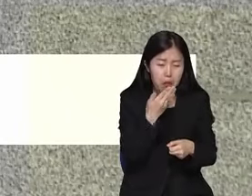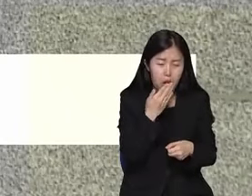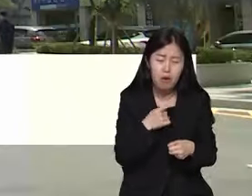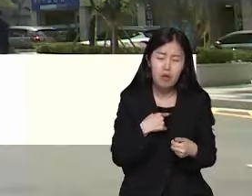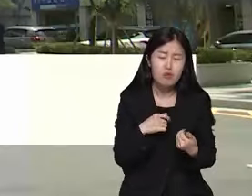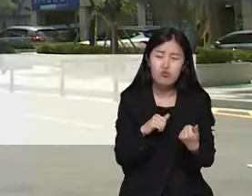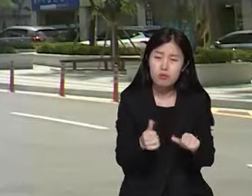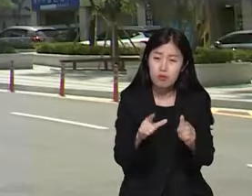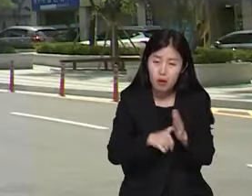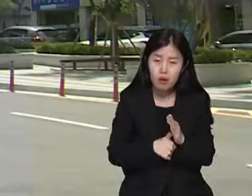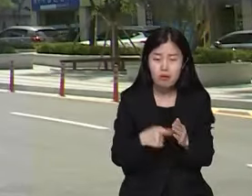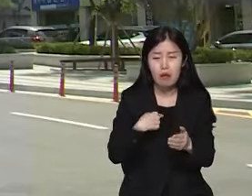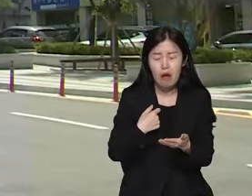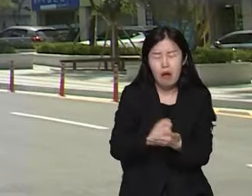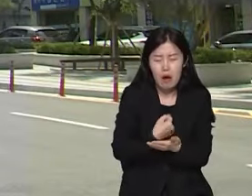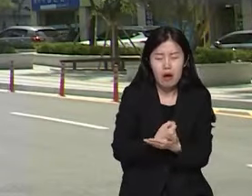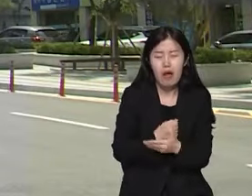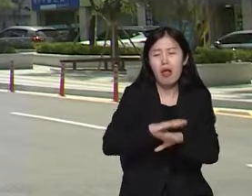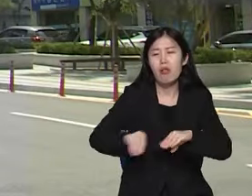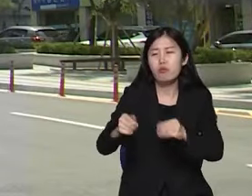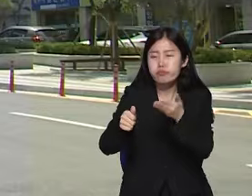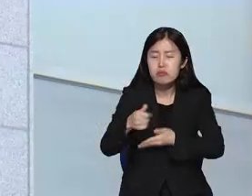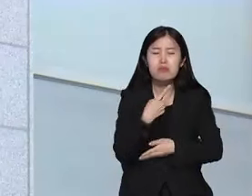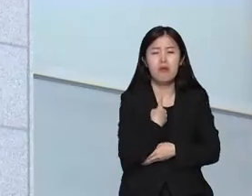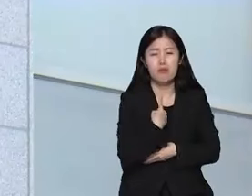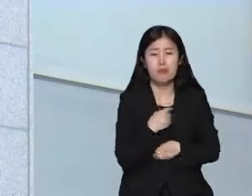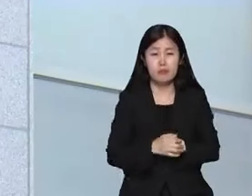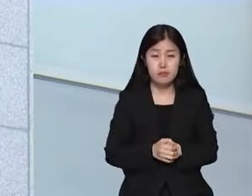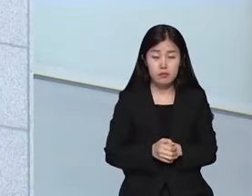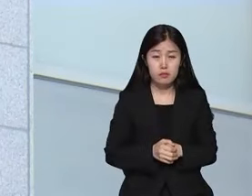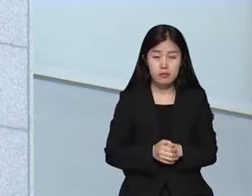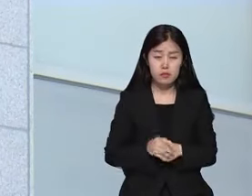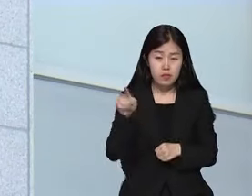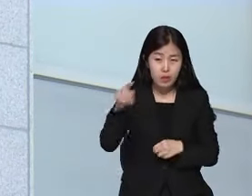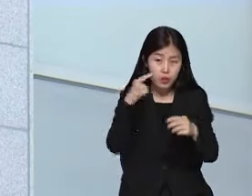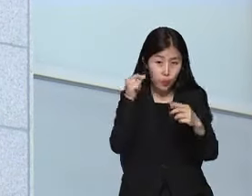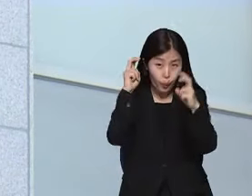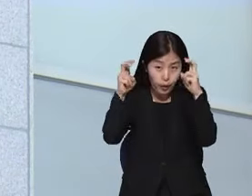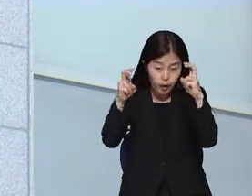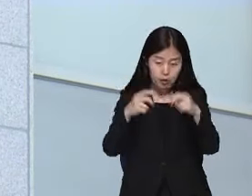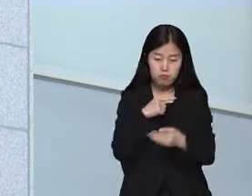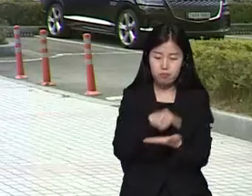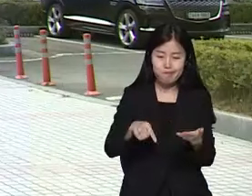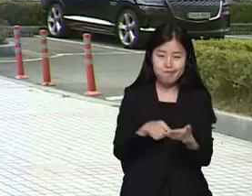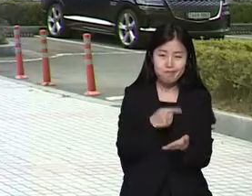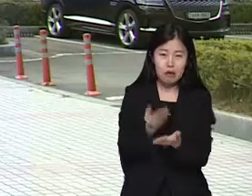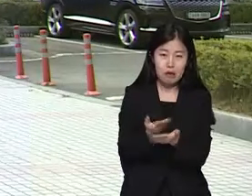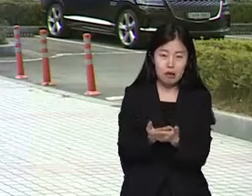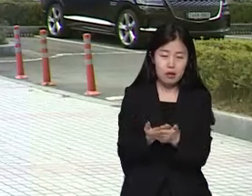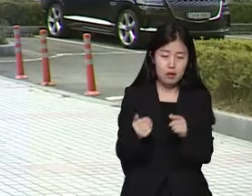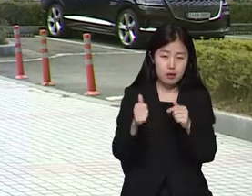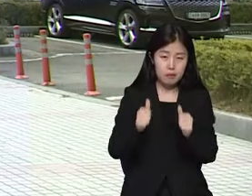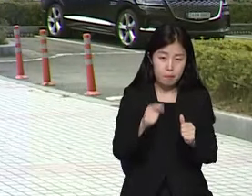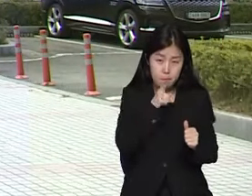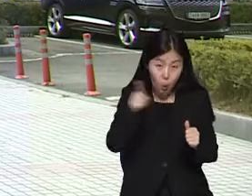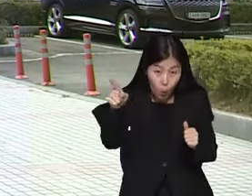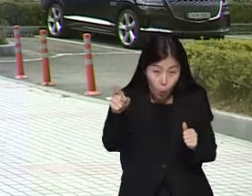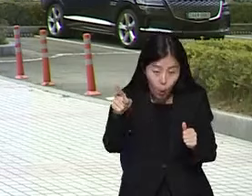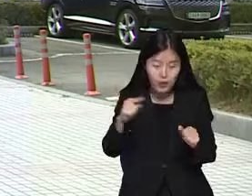풀어달라고. 김 씨의 아들은 가와사키 중공업 측에 손해를 배상해달라고 낸 소송에서 일부